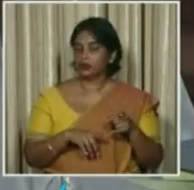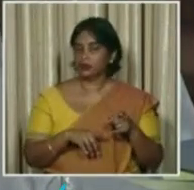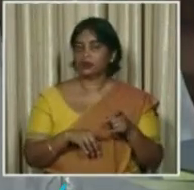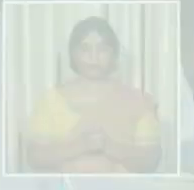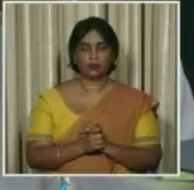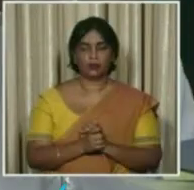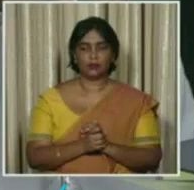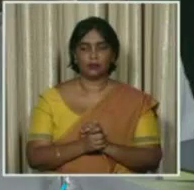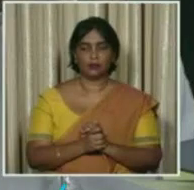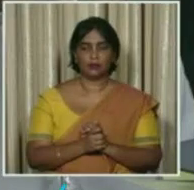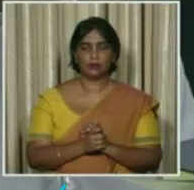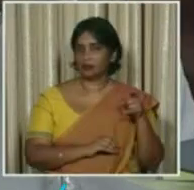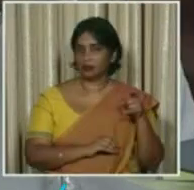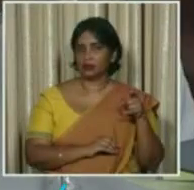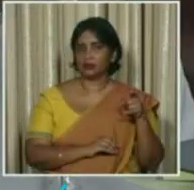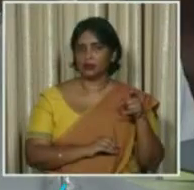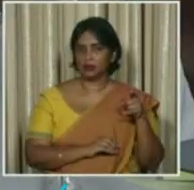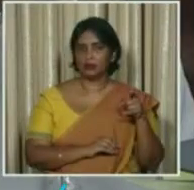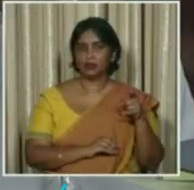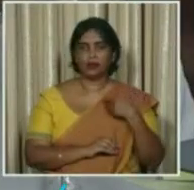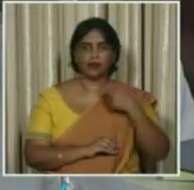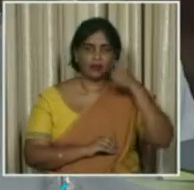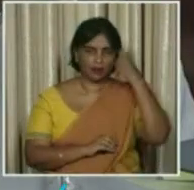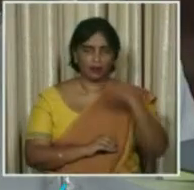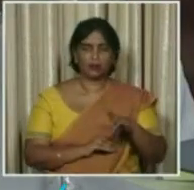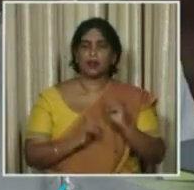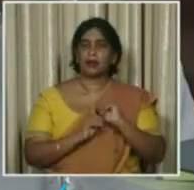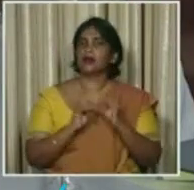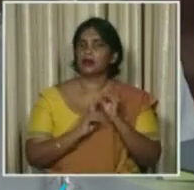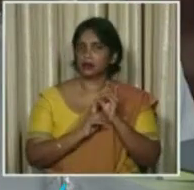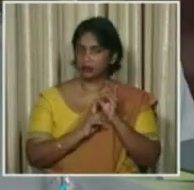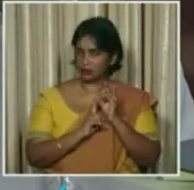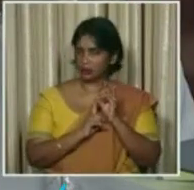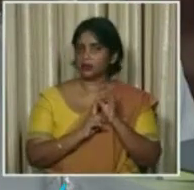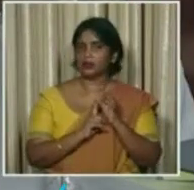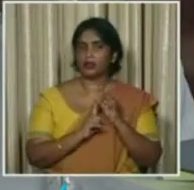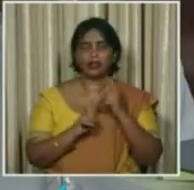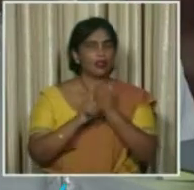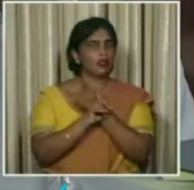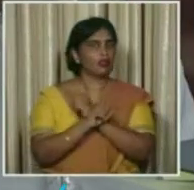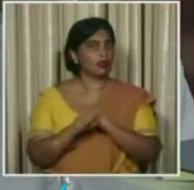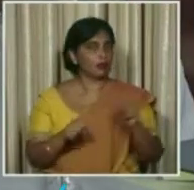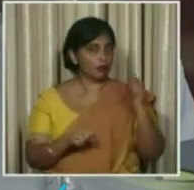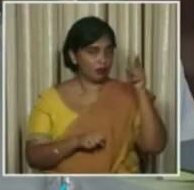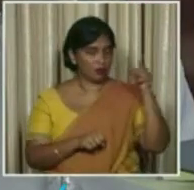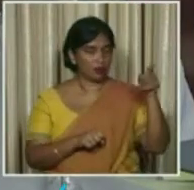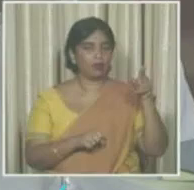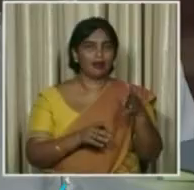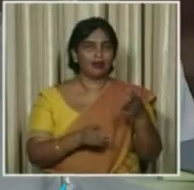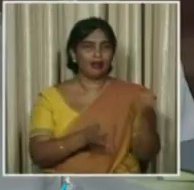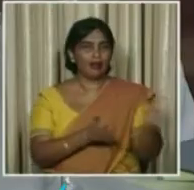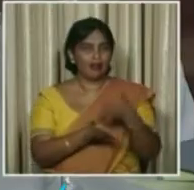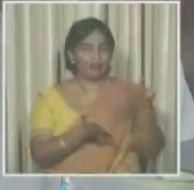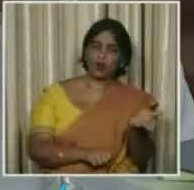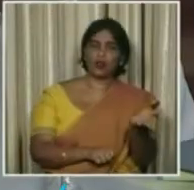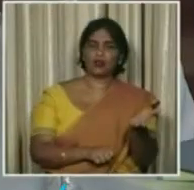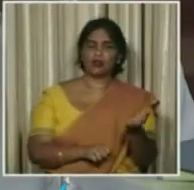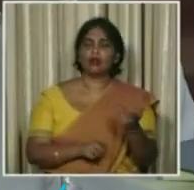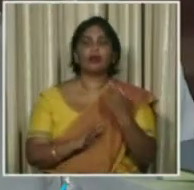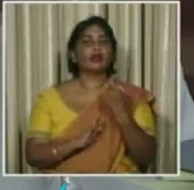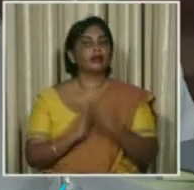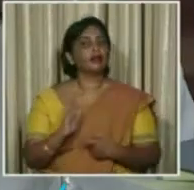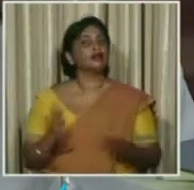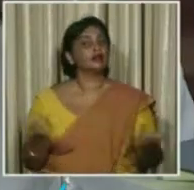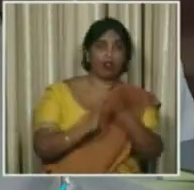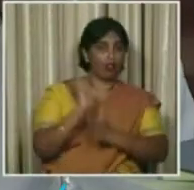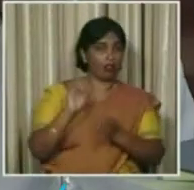ආර්ථික අපරාධ. මේ මෑතකදී අපි දැක්කා මේ පාර්ලිමේන්තු මන්ත්‍රීවරේ කටුනායක ගුවන්තොටුපලේ සුළු සේවයකට පහර දෙනවා. කොණීතිය අධිකරණ